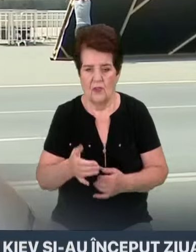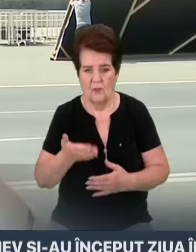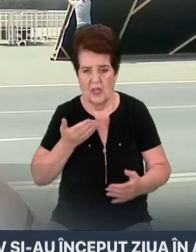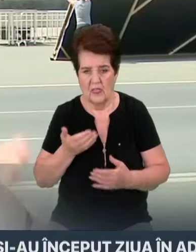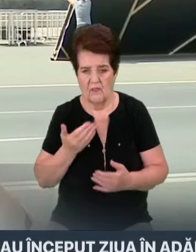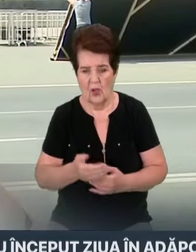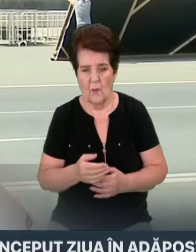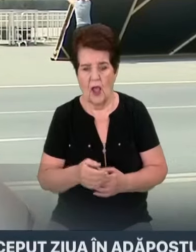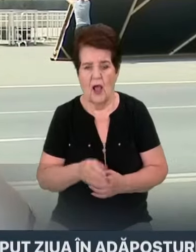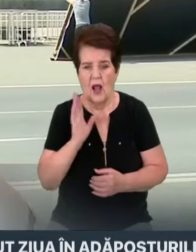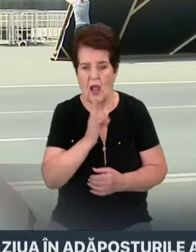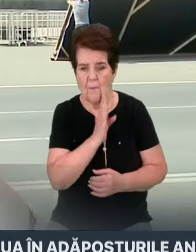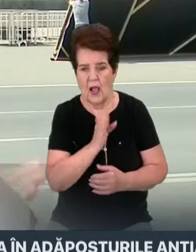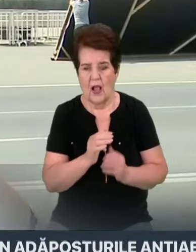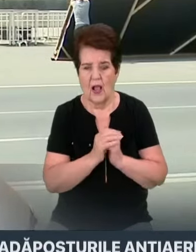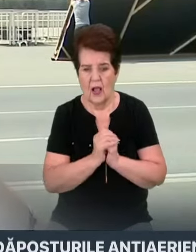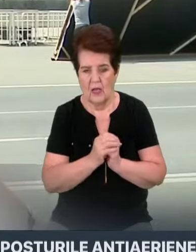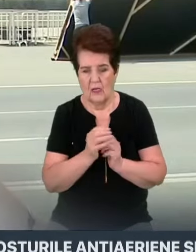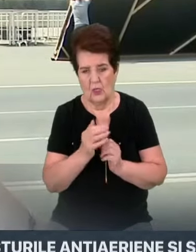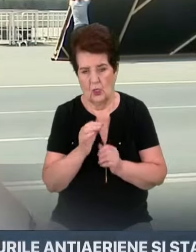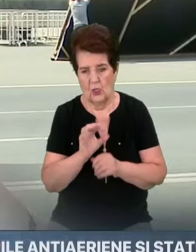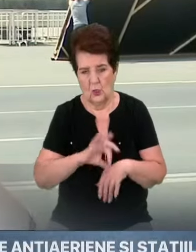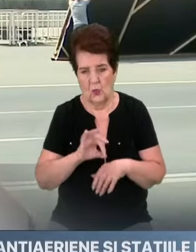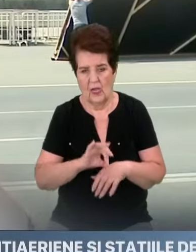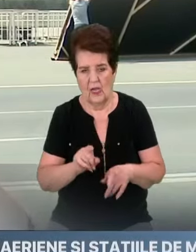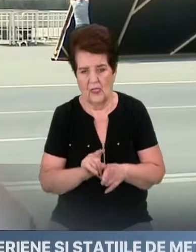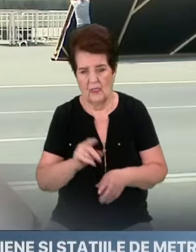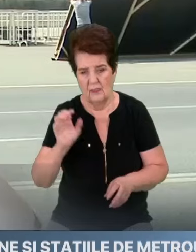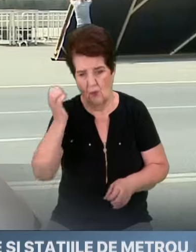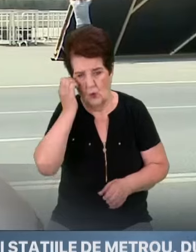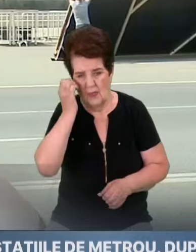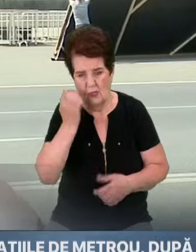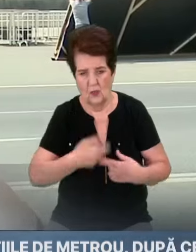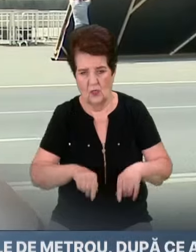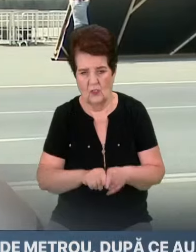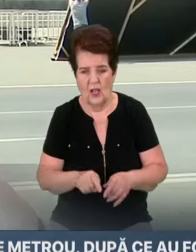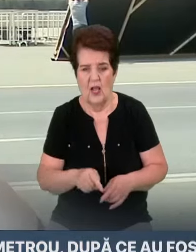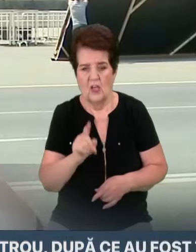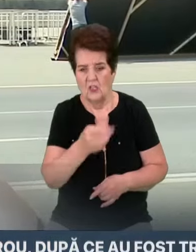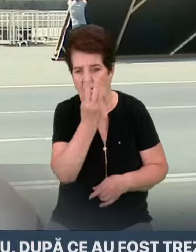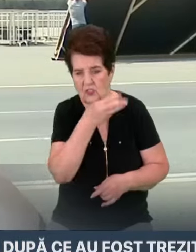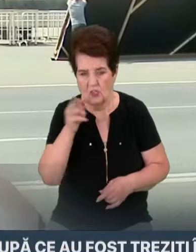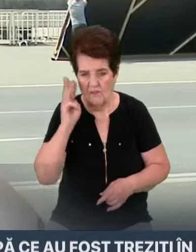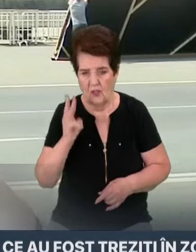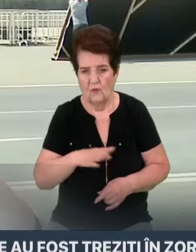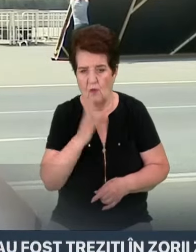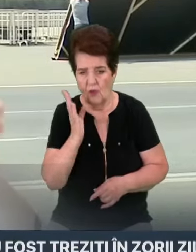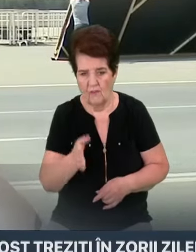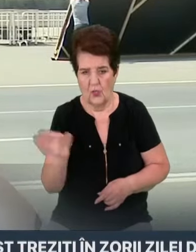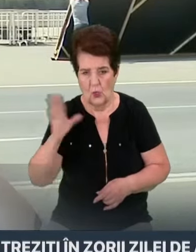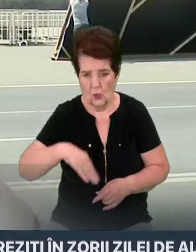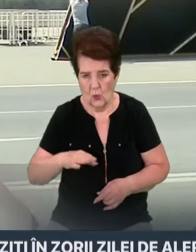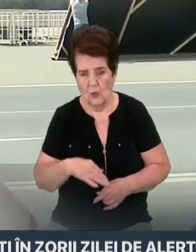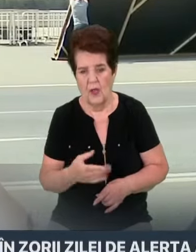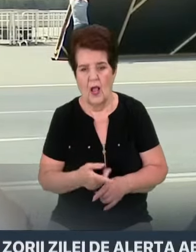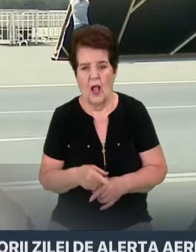Maica Îndurerată, depunerea de flori tradițională, urmată de depunerea de flori la monumentul domnitorului Ștefan cel Mare și Sfânt, după care, urmarea